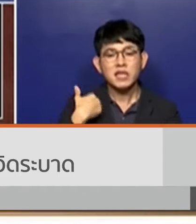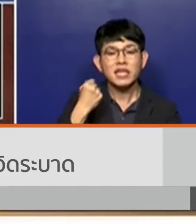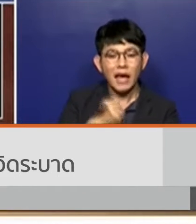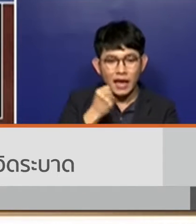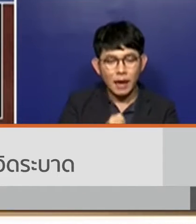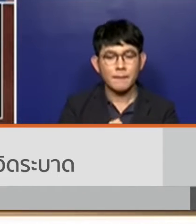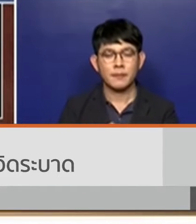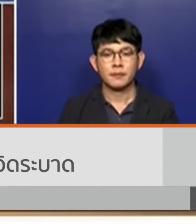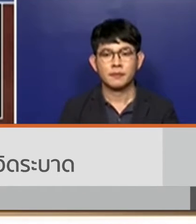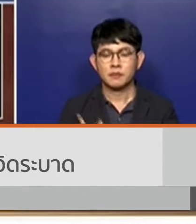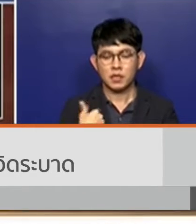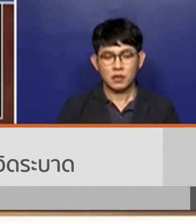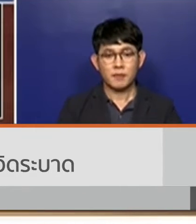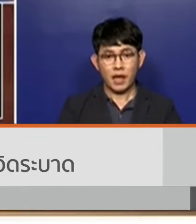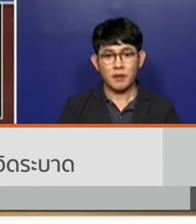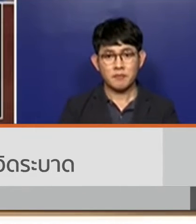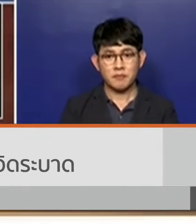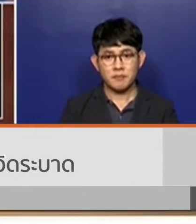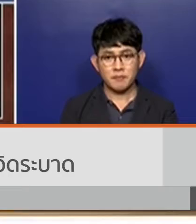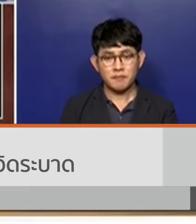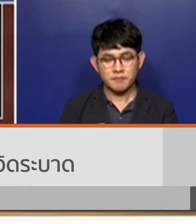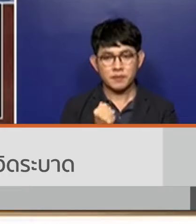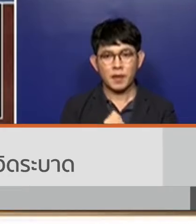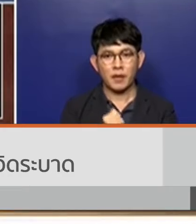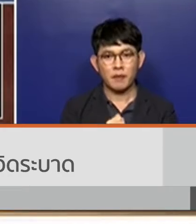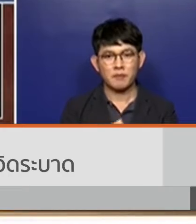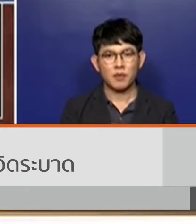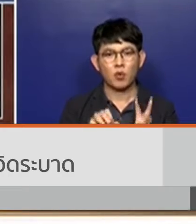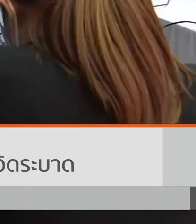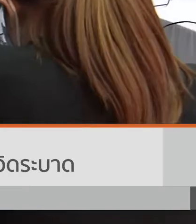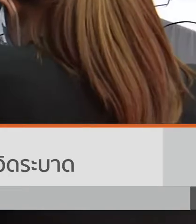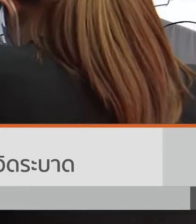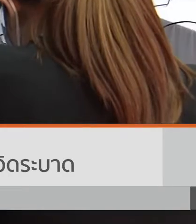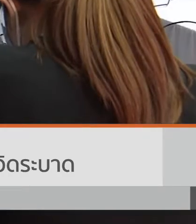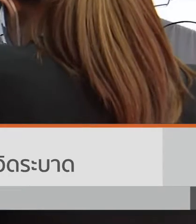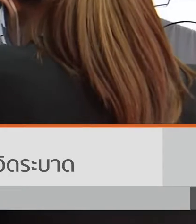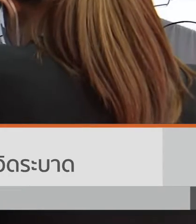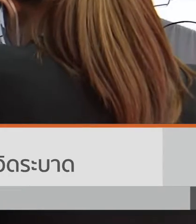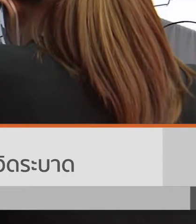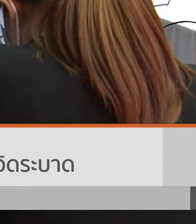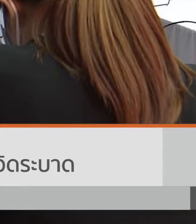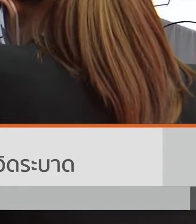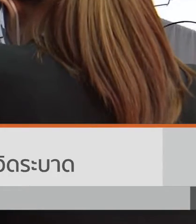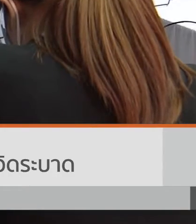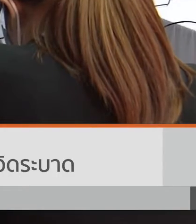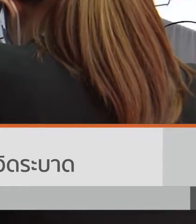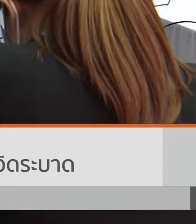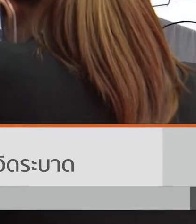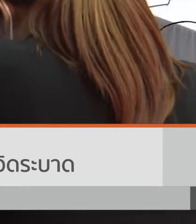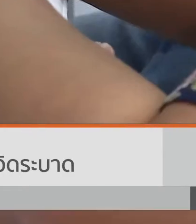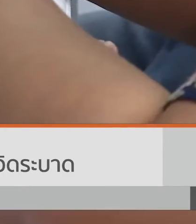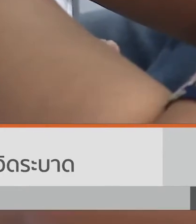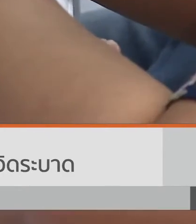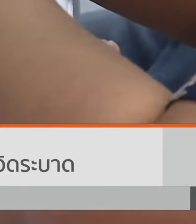สำห destabil kalk moyenและโครงการ Job Expoโงการส่เสรรมการจางงานใหม่ที่มีการตั้งเป้าหมาย 260